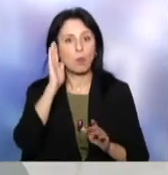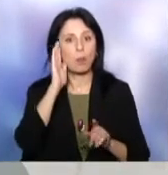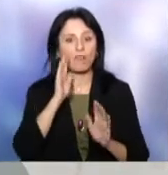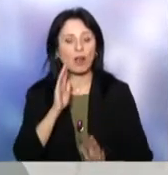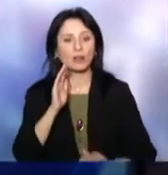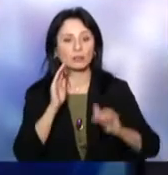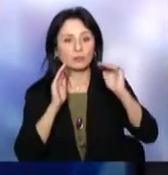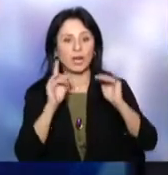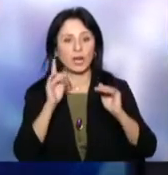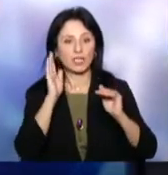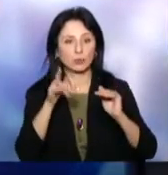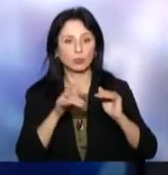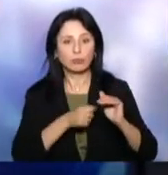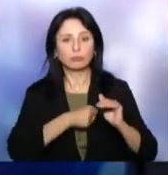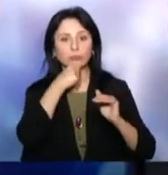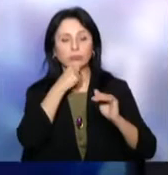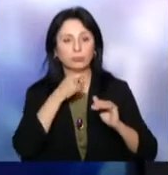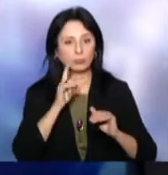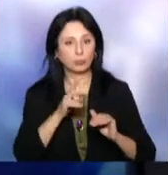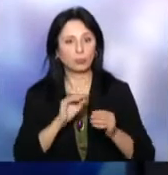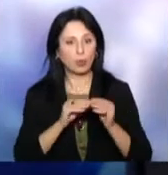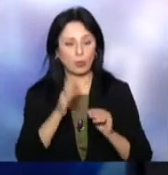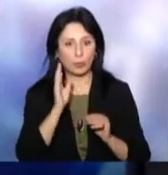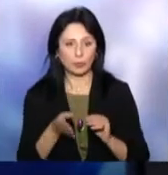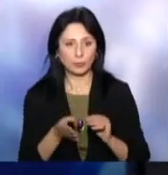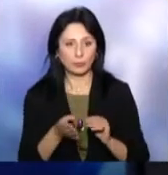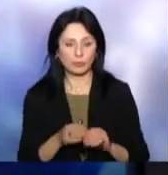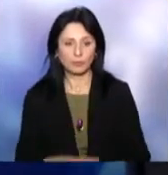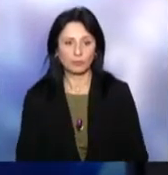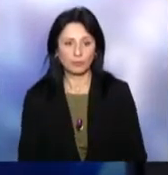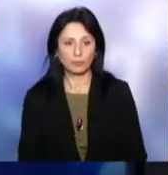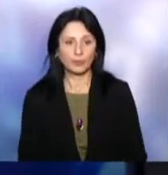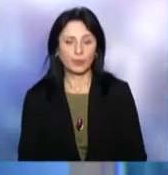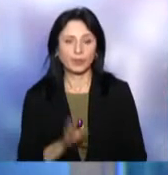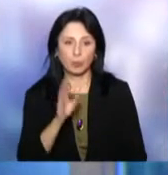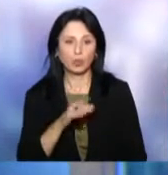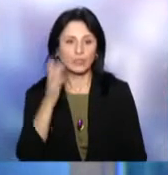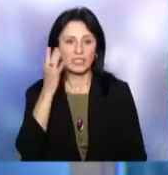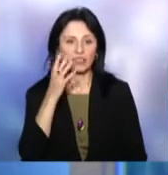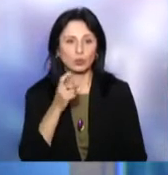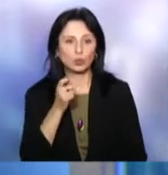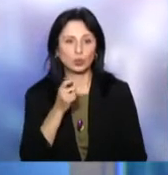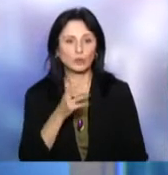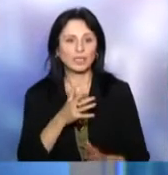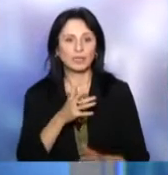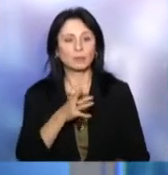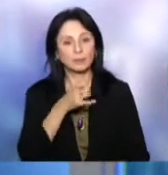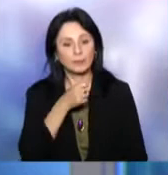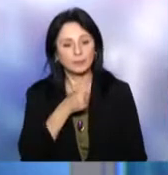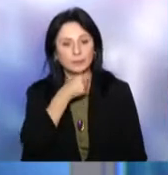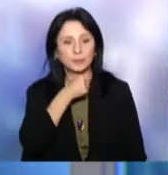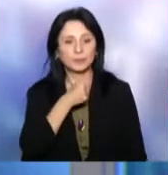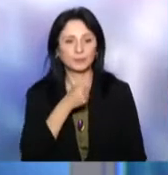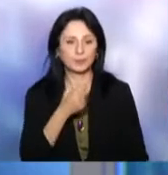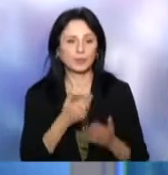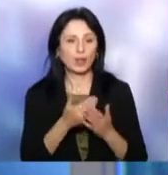ანუ ის, რაც უკვე ზრდასრულ ადამიანს შეუქმნის პრობლემებს. მაგრამ მოდით წარმოვიდგინოთ ცოტა უფრო დიდი ბავშვები. ბავშვები,